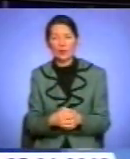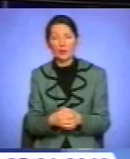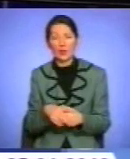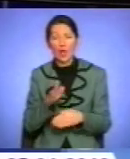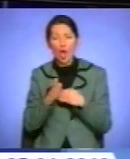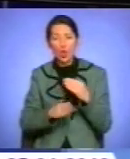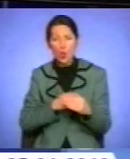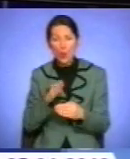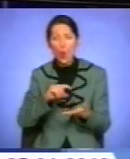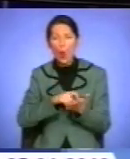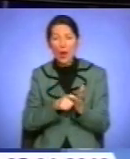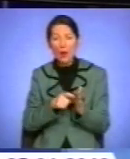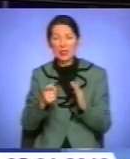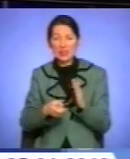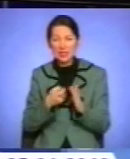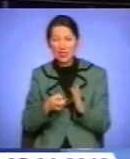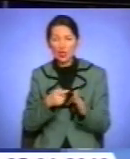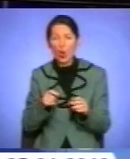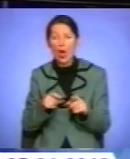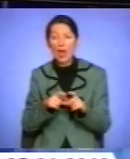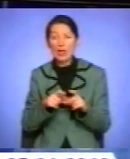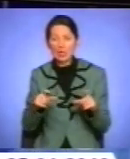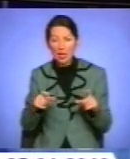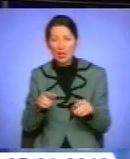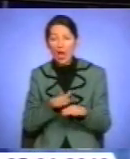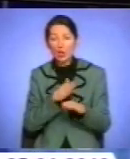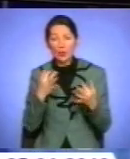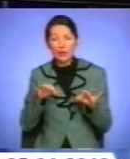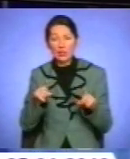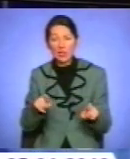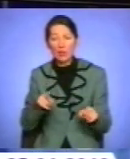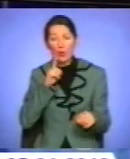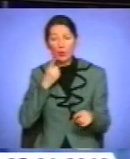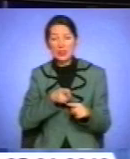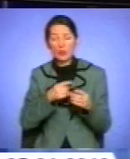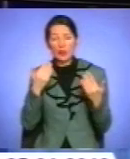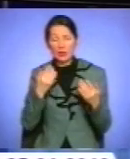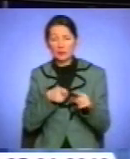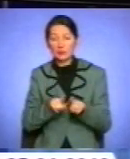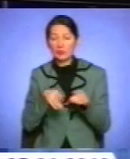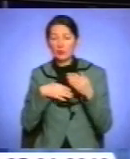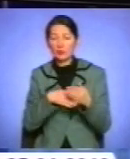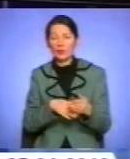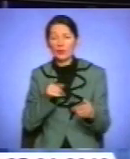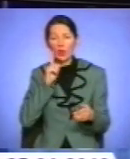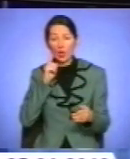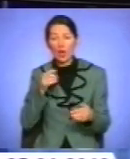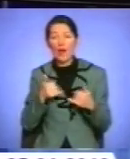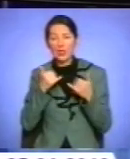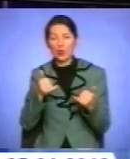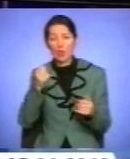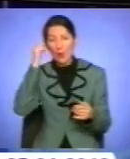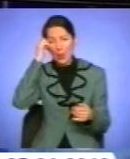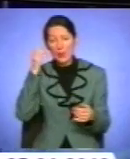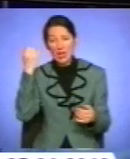Добу у камері слідчого ізолятора добровільно сидітиме молодь цими вихідними. У такий спосіб патріоти вшанують пам'ять героїв бою під